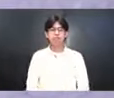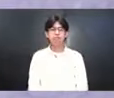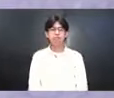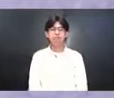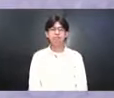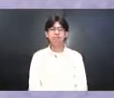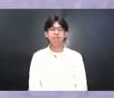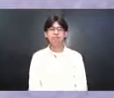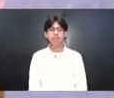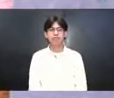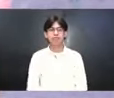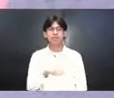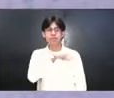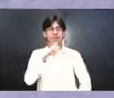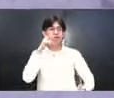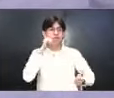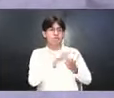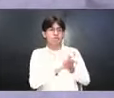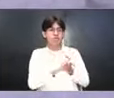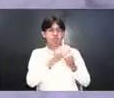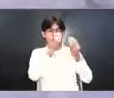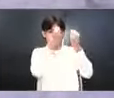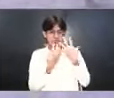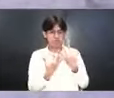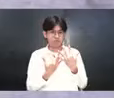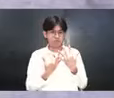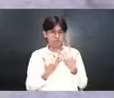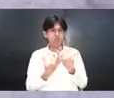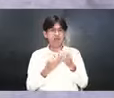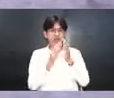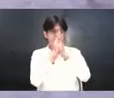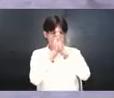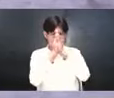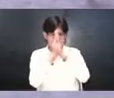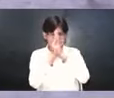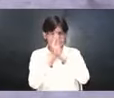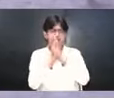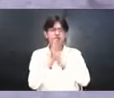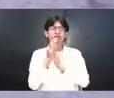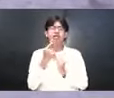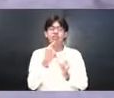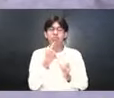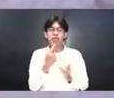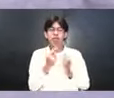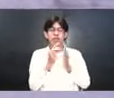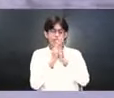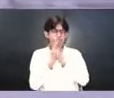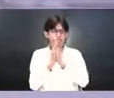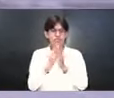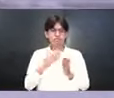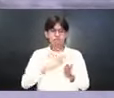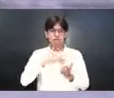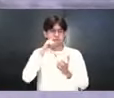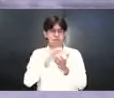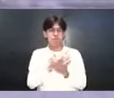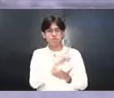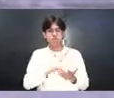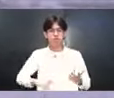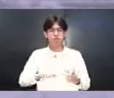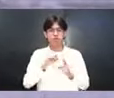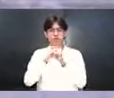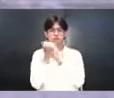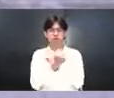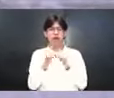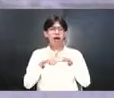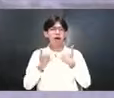Alam niyo, si Lalaine nagdasal. At ang dasal niya ganito, Lord, sa sitwasyon ko ngayon, how